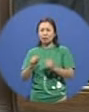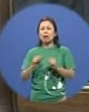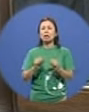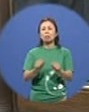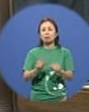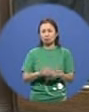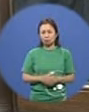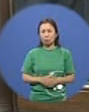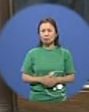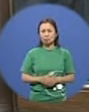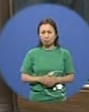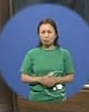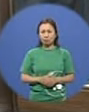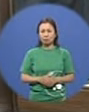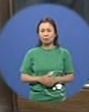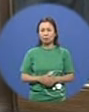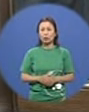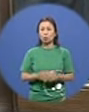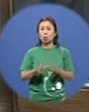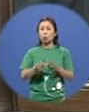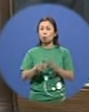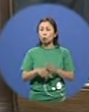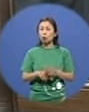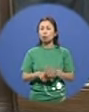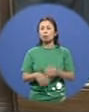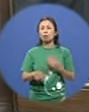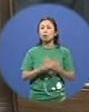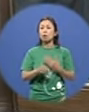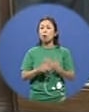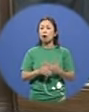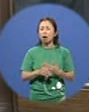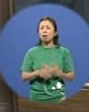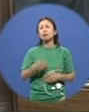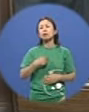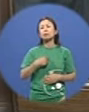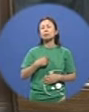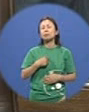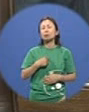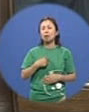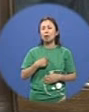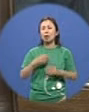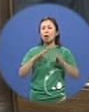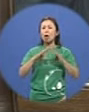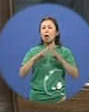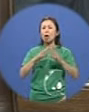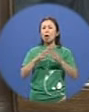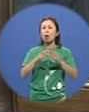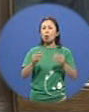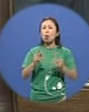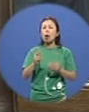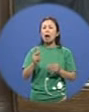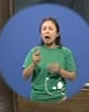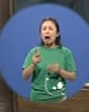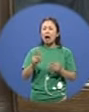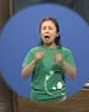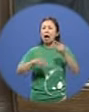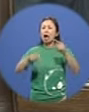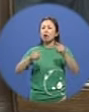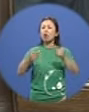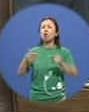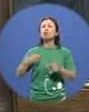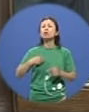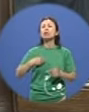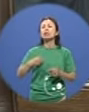であのその時にえま国家公務員ならはい上級職の国家公務員ならまあいいん